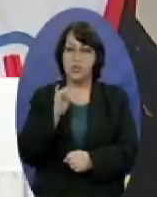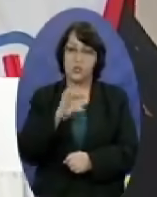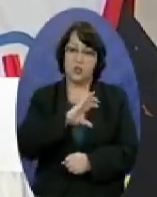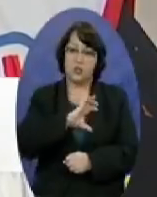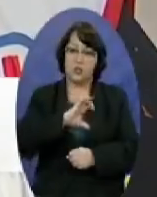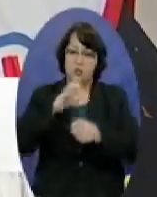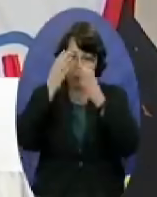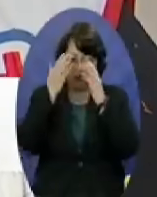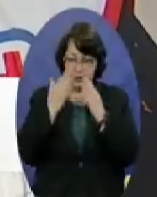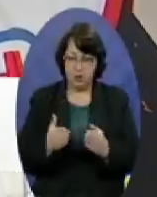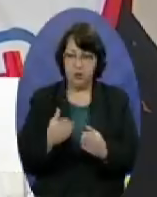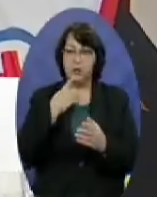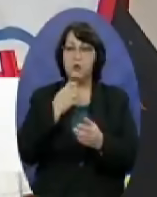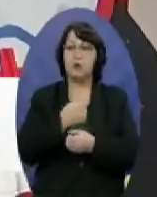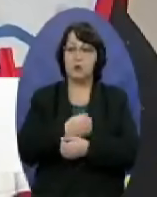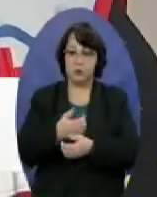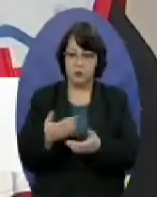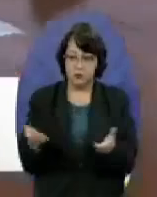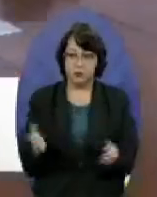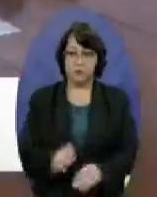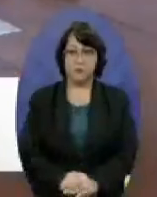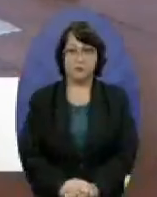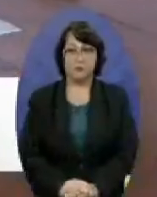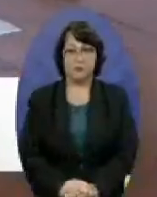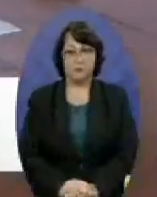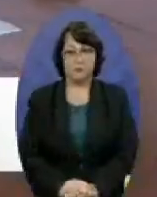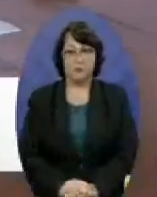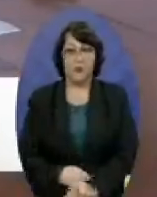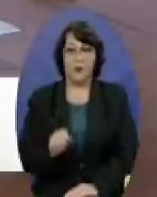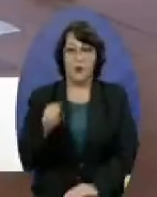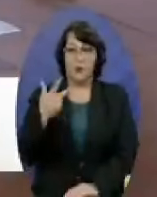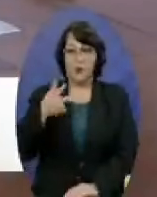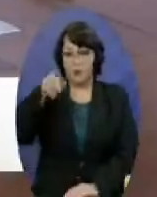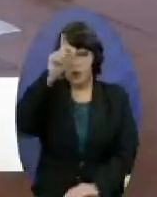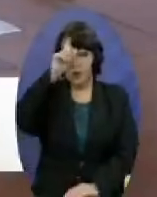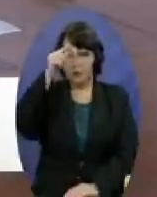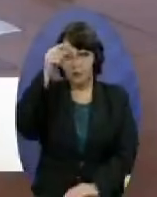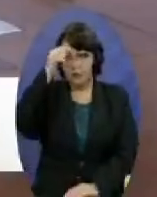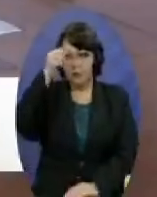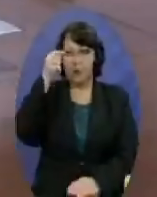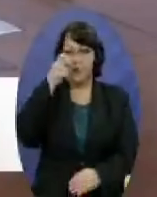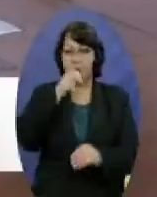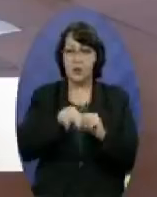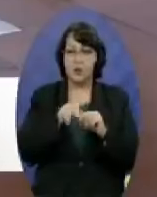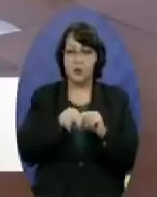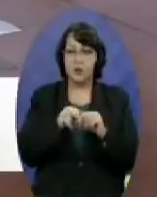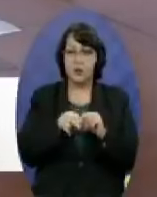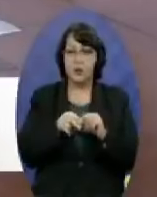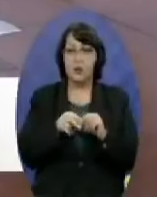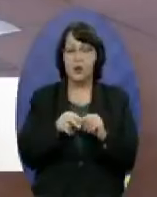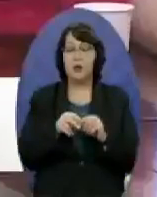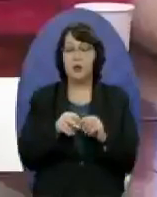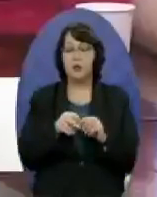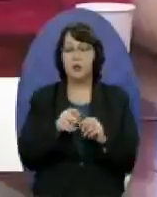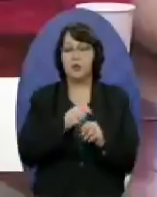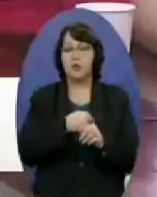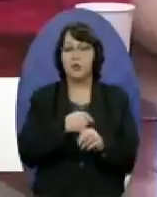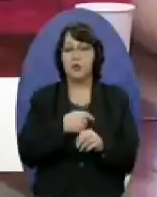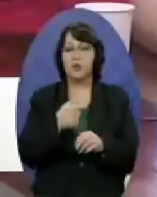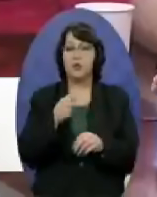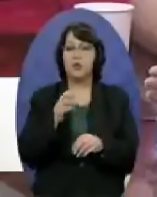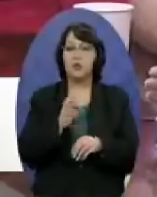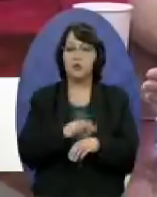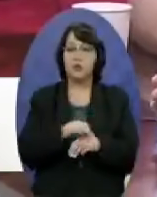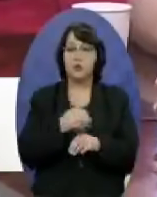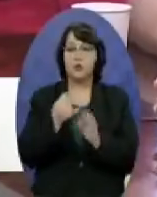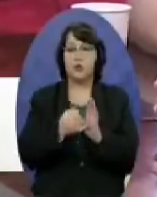сэтгэлээсээ талархаж байгаагаа илэрхийлж байна. Шаасны нэрэмжит 3 дугаар эмнэлэгт хяналтанд байсан зүрхний төрөлхийн гажигтай 63 хүүхдэд